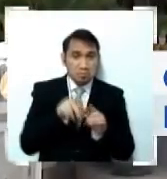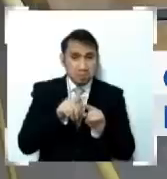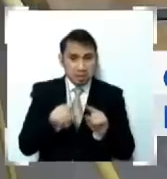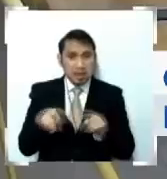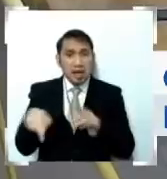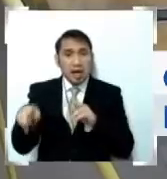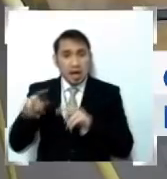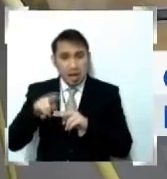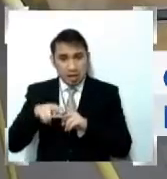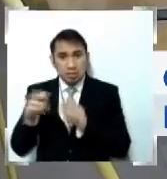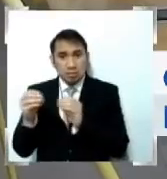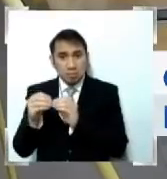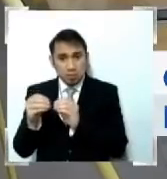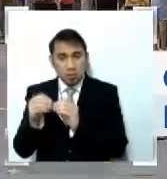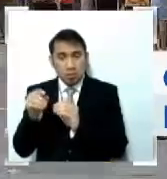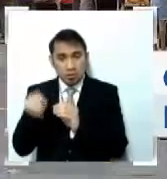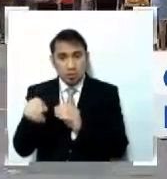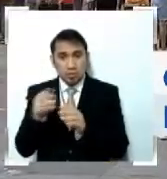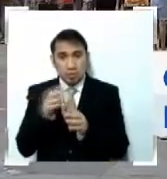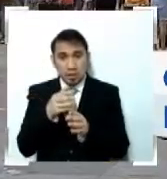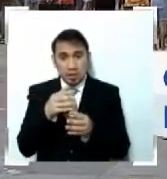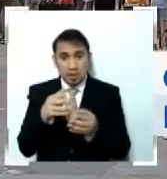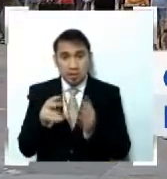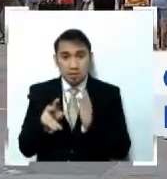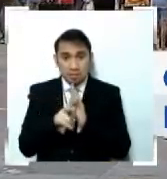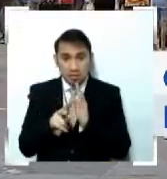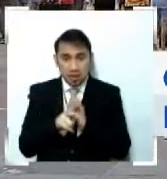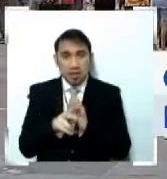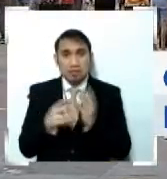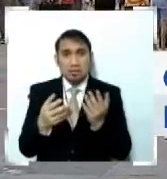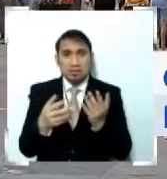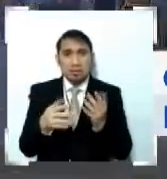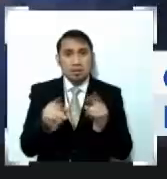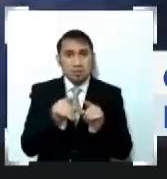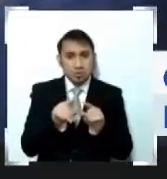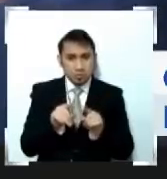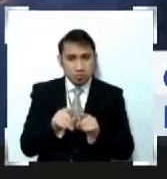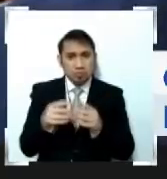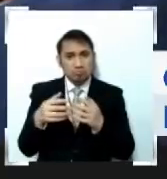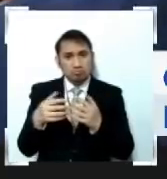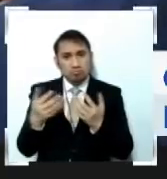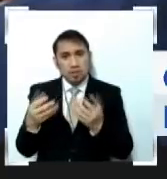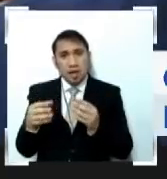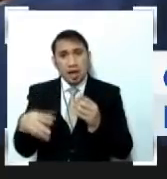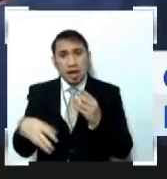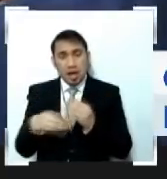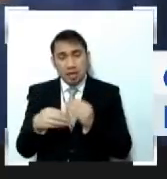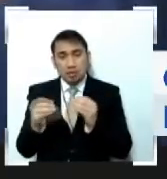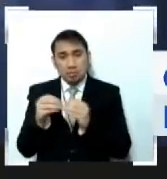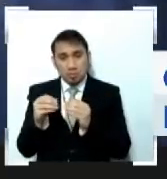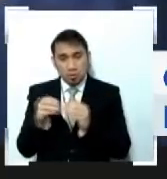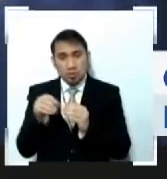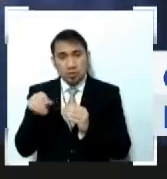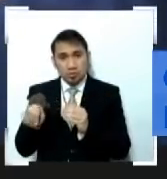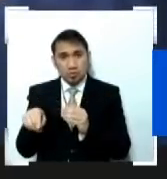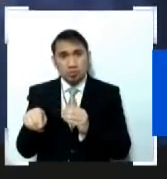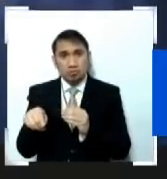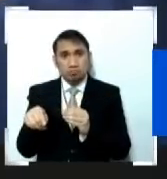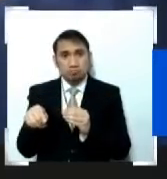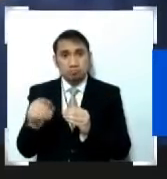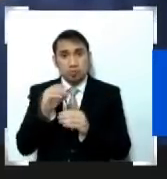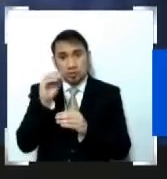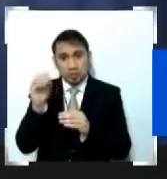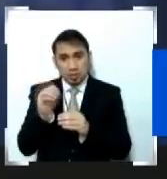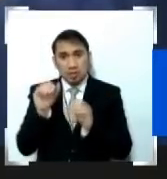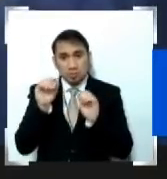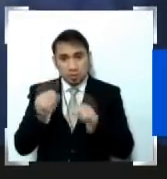kapasidad sa ilang establishmento, sa mga simbahan at opisina. There's always a possibility of a resurgence of